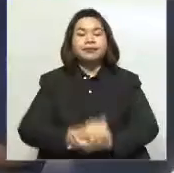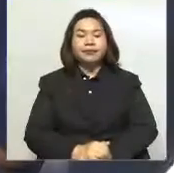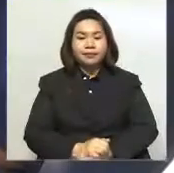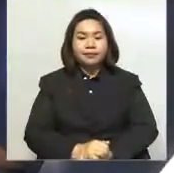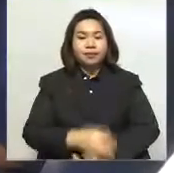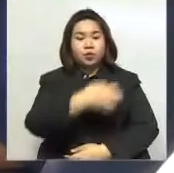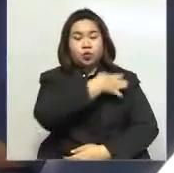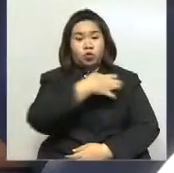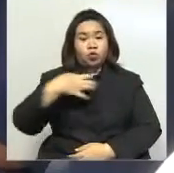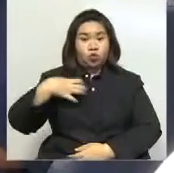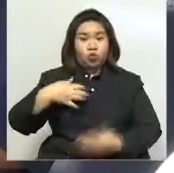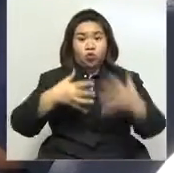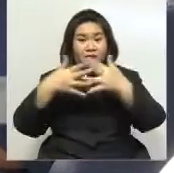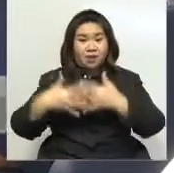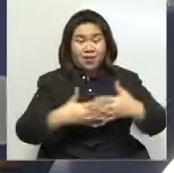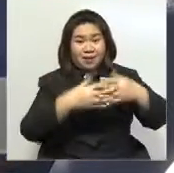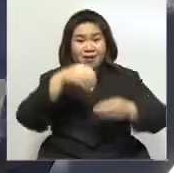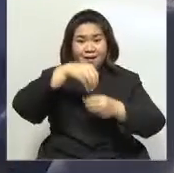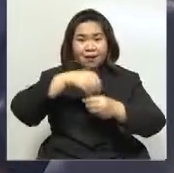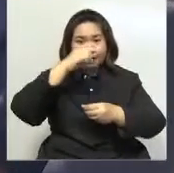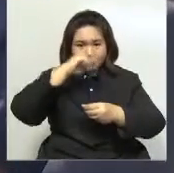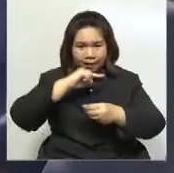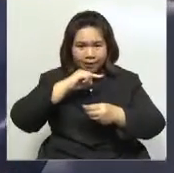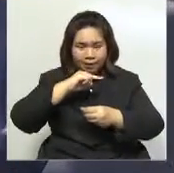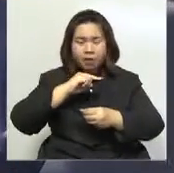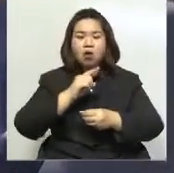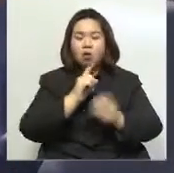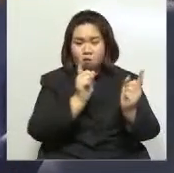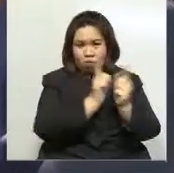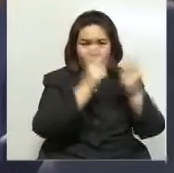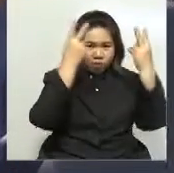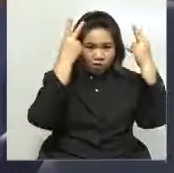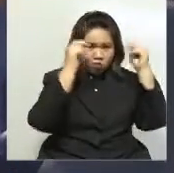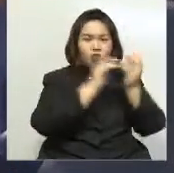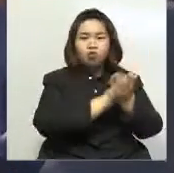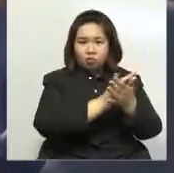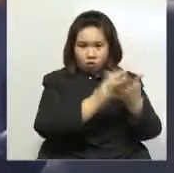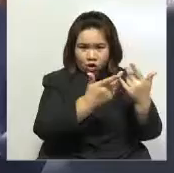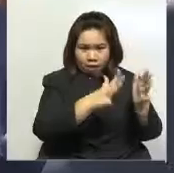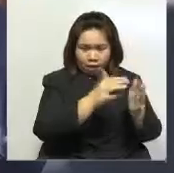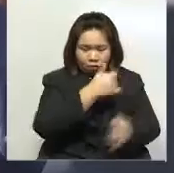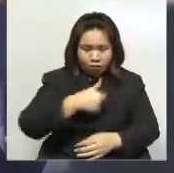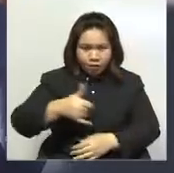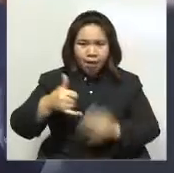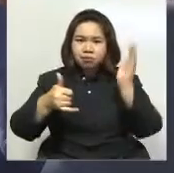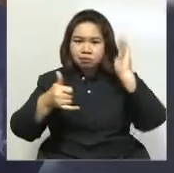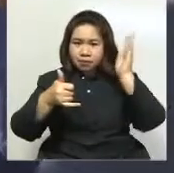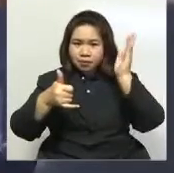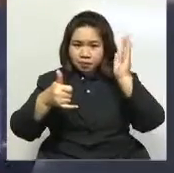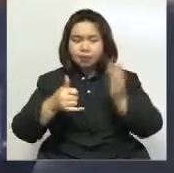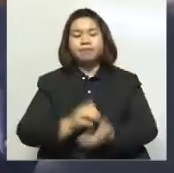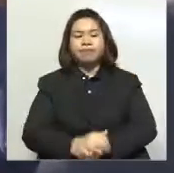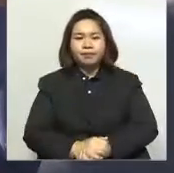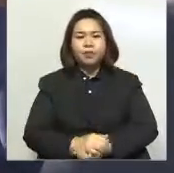วีเอกอัครราชทูตสหรัฐอเมริกาประจำประเทศไทยได้กล่าวหลังจากเข้าเยี่ยมคารวะพลเอกประยุทธ์จันทร์โอชานายกรัฐม